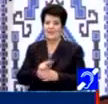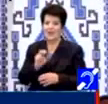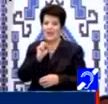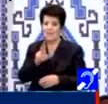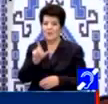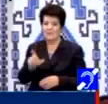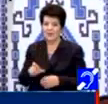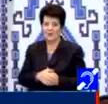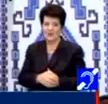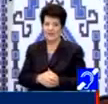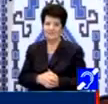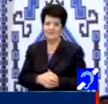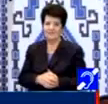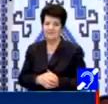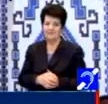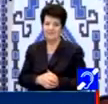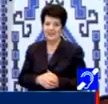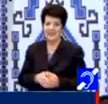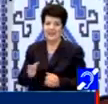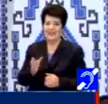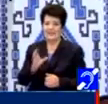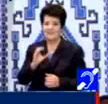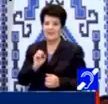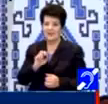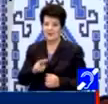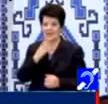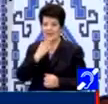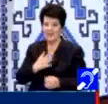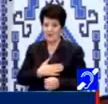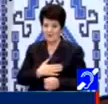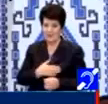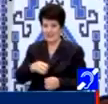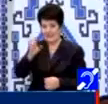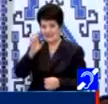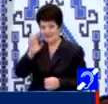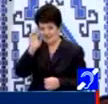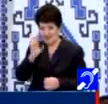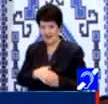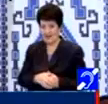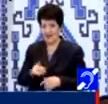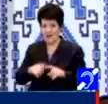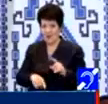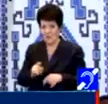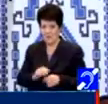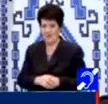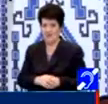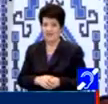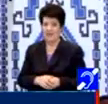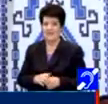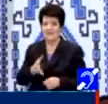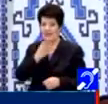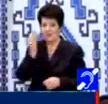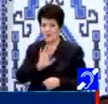nepoțelul în spiritul de a-și iubi țara, de a-și iubi neamul, de a